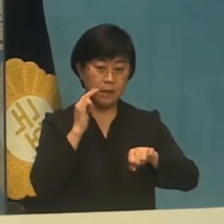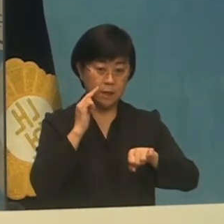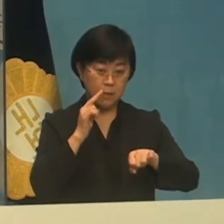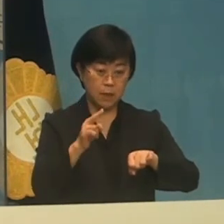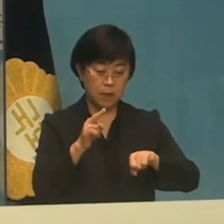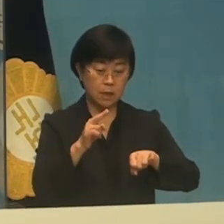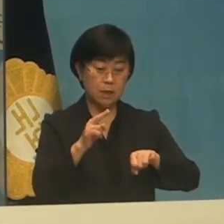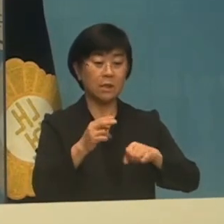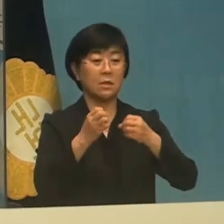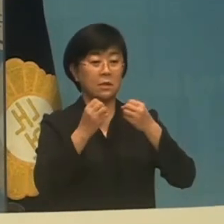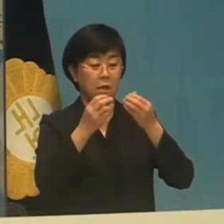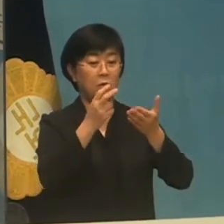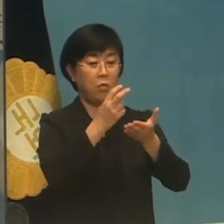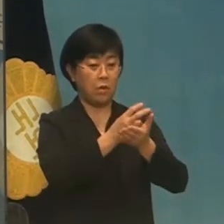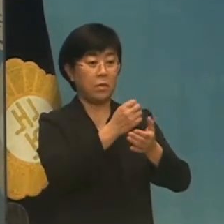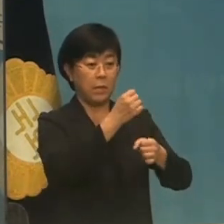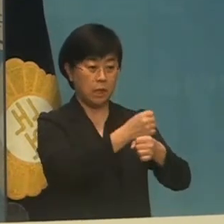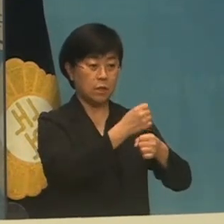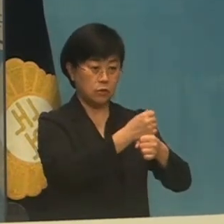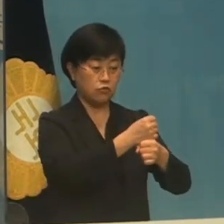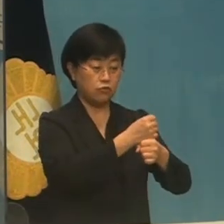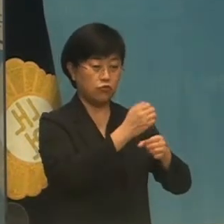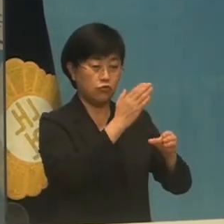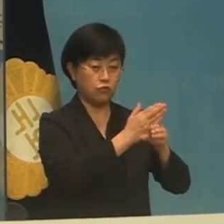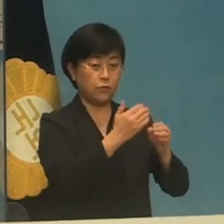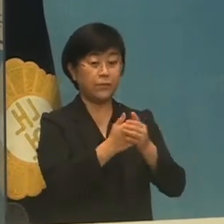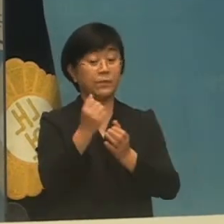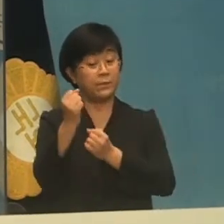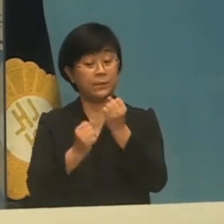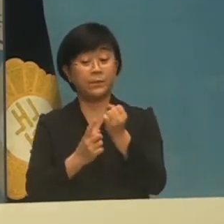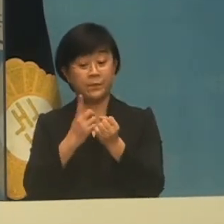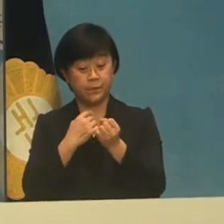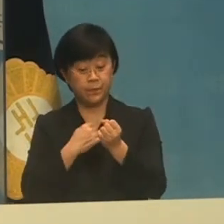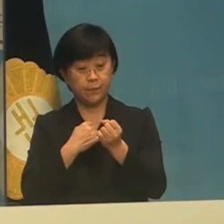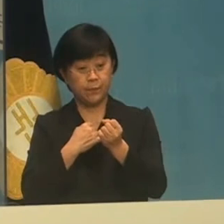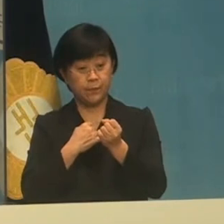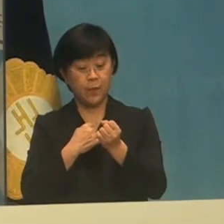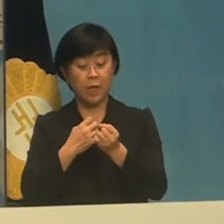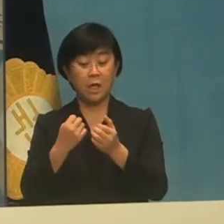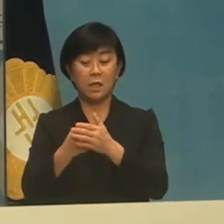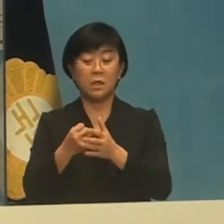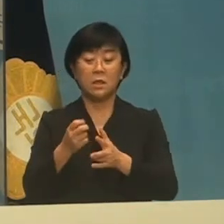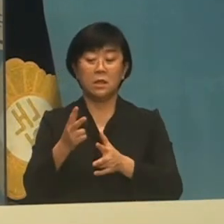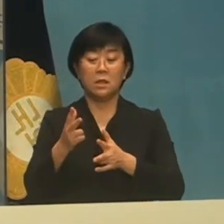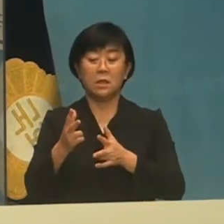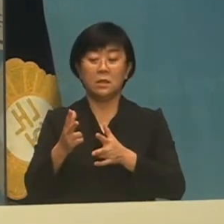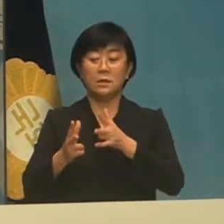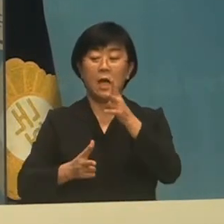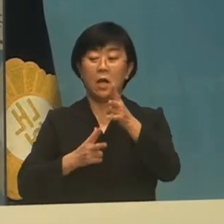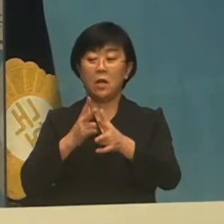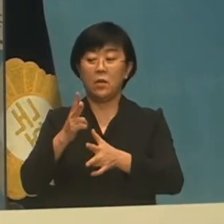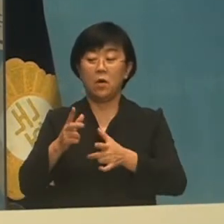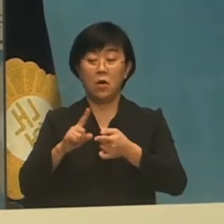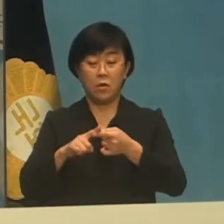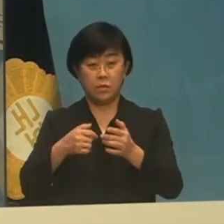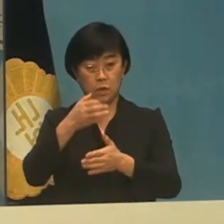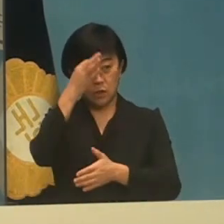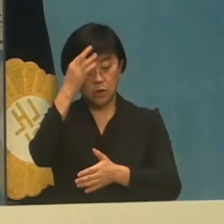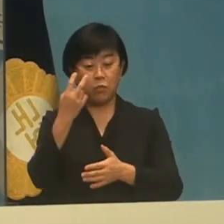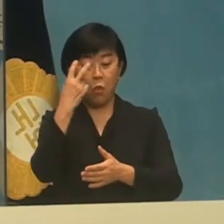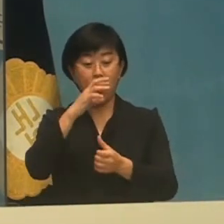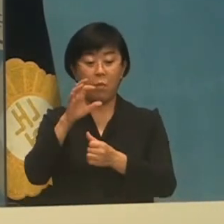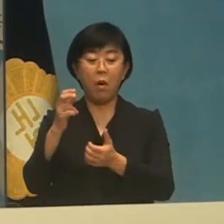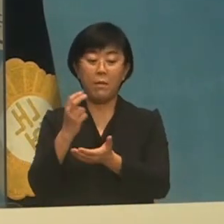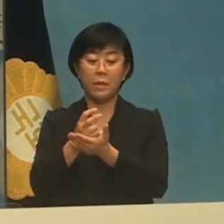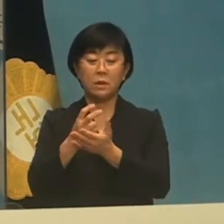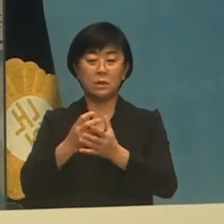법이 이제 새로 만들어지고 있는 것입니다. 앞서 말씀드린 계약된 산업기술보호법은 당시 자유한국당 의원들이